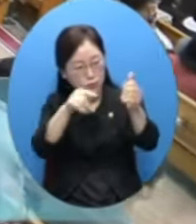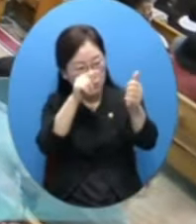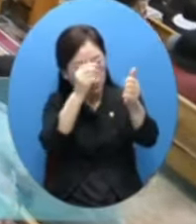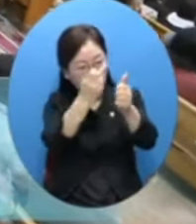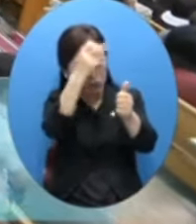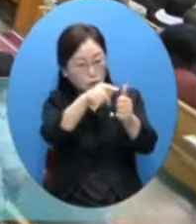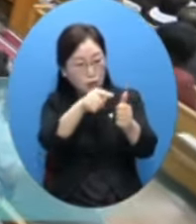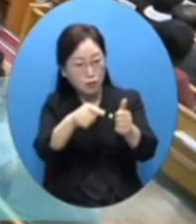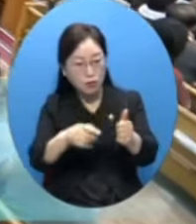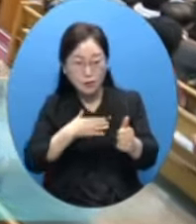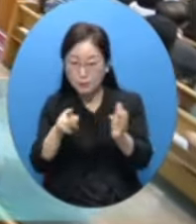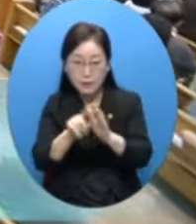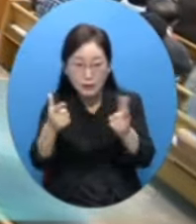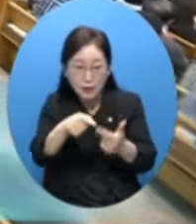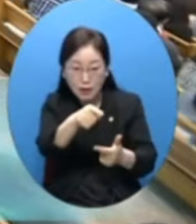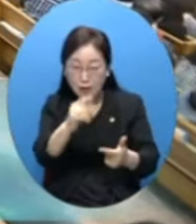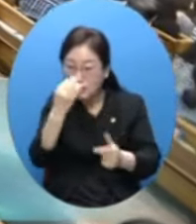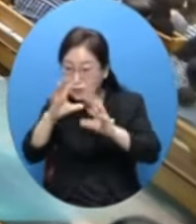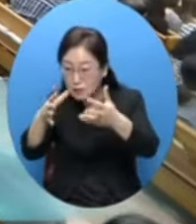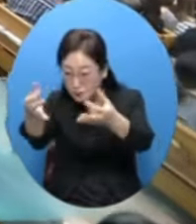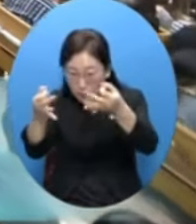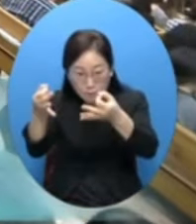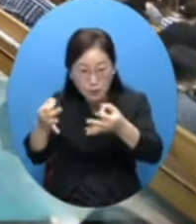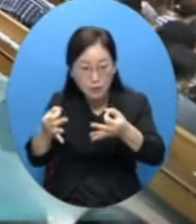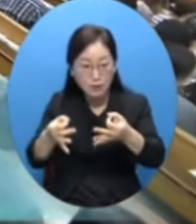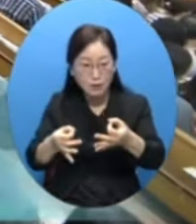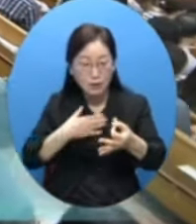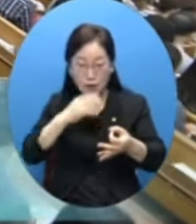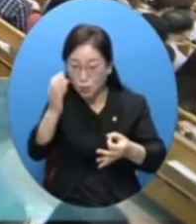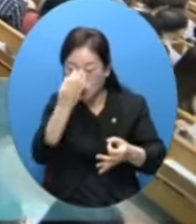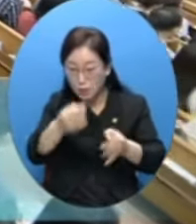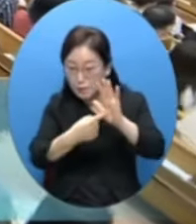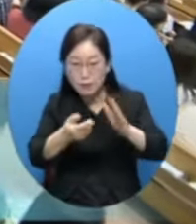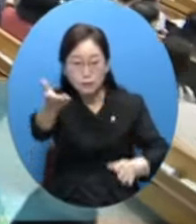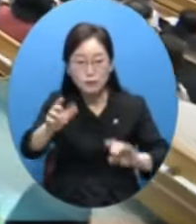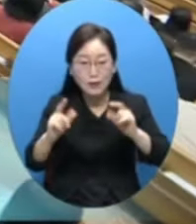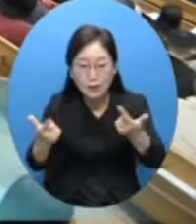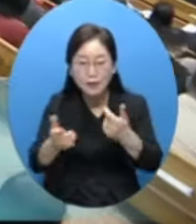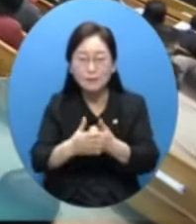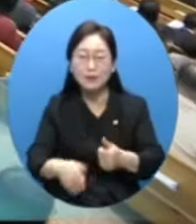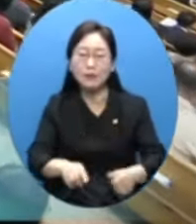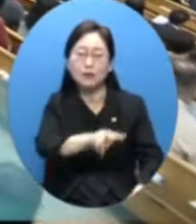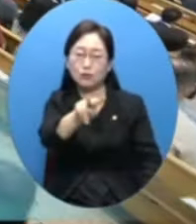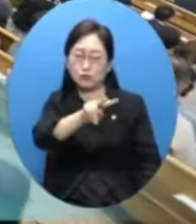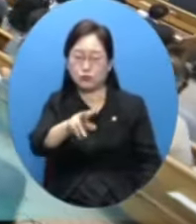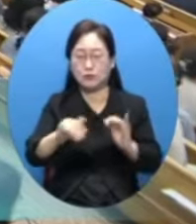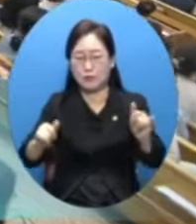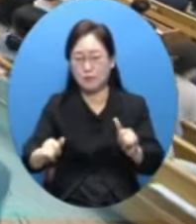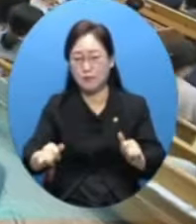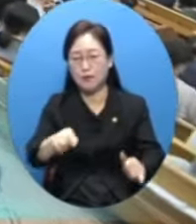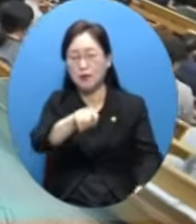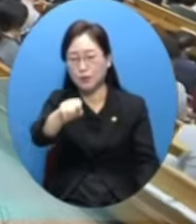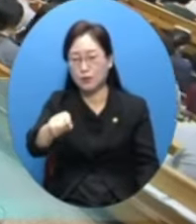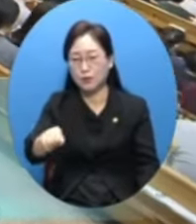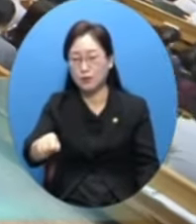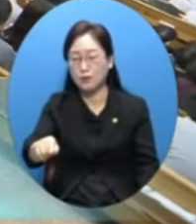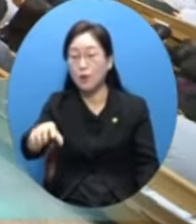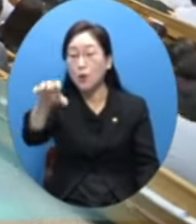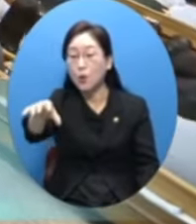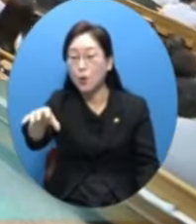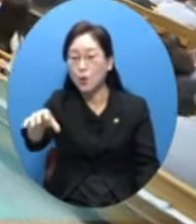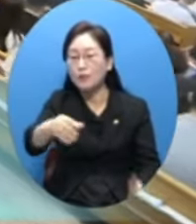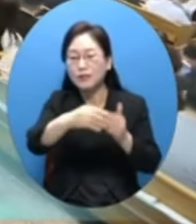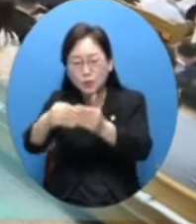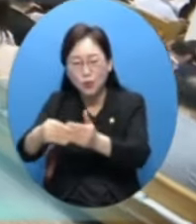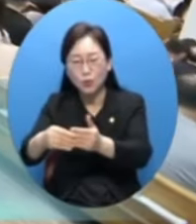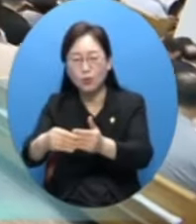믿지 아니하고 이스라엘 자손의 목전에서 내 거룩함을 나타내지 아니한 고로 너희는 이 회중을 내가 그들에게 준 땅으로